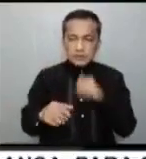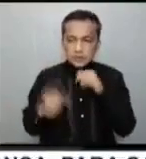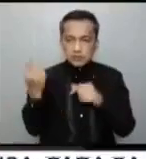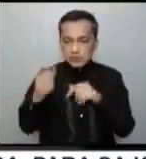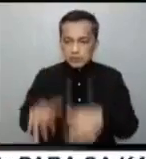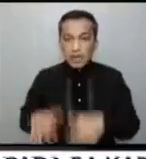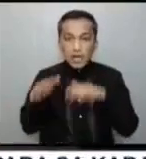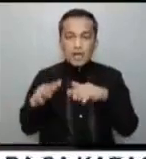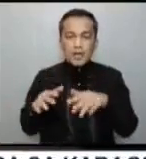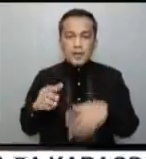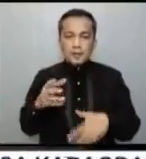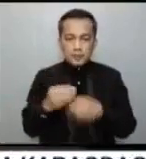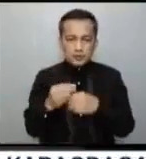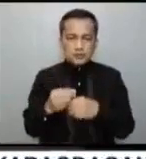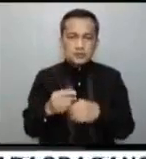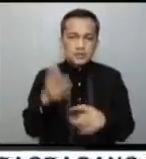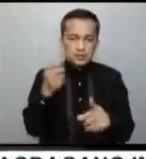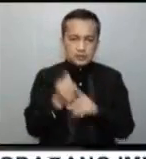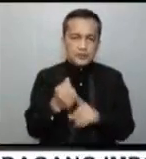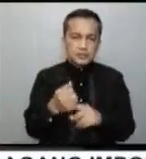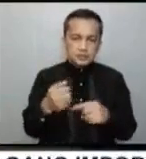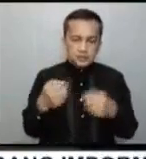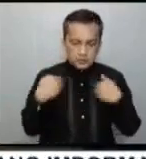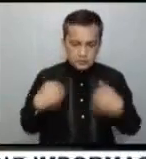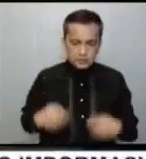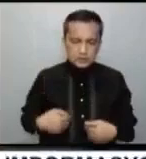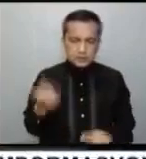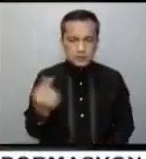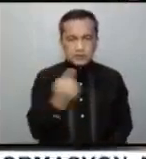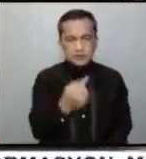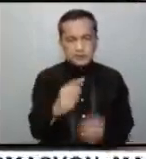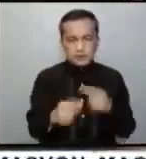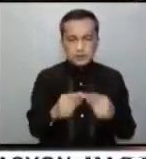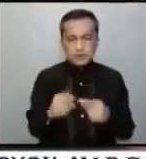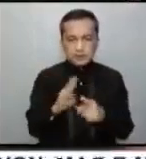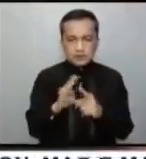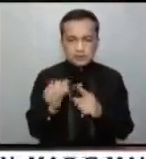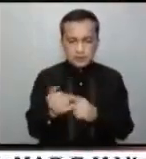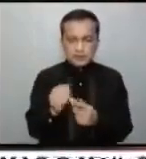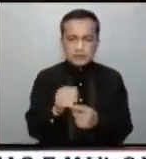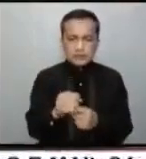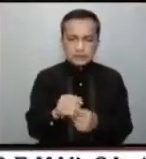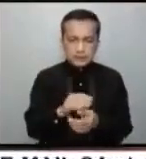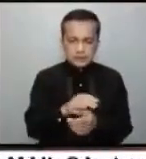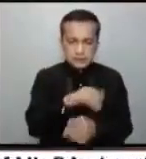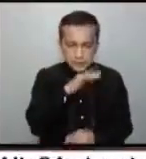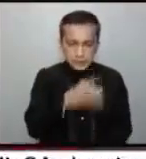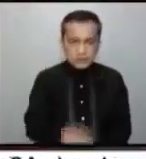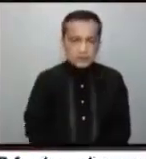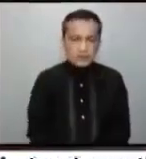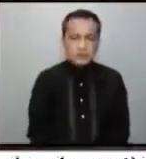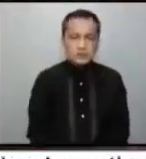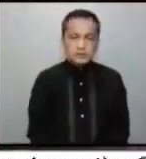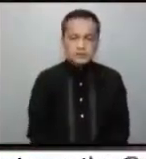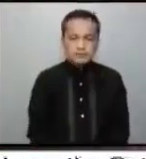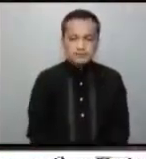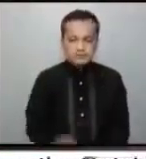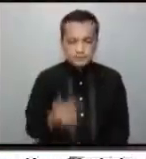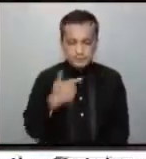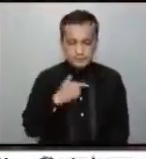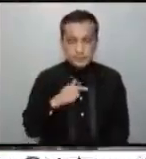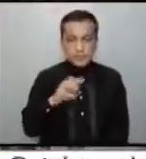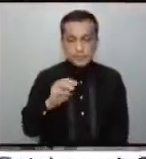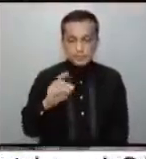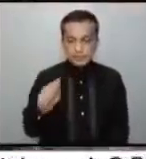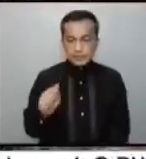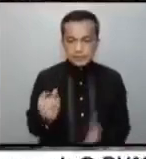kundi makakaapekto rin sa kalusugan ng bawat mamayan kung marumi ang ating paligid. Kinukumbinsi naman ng MMDA ang mga barangay na magkaroon ng kanilang